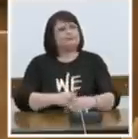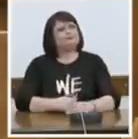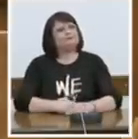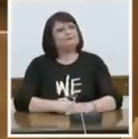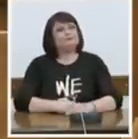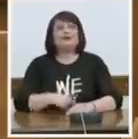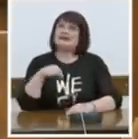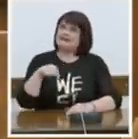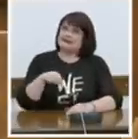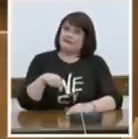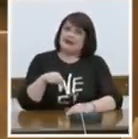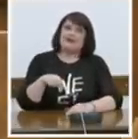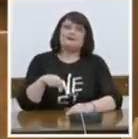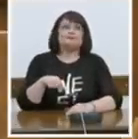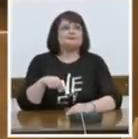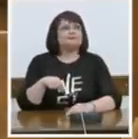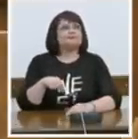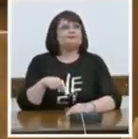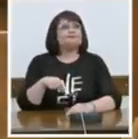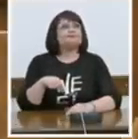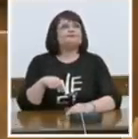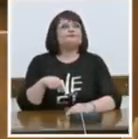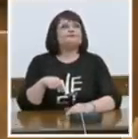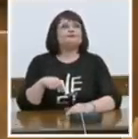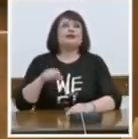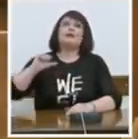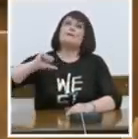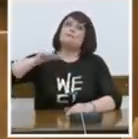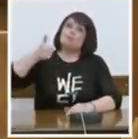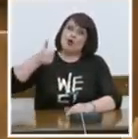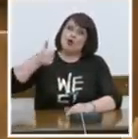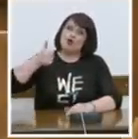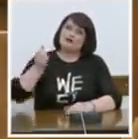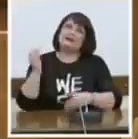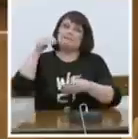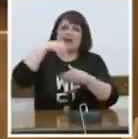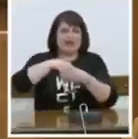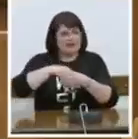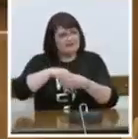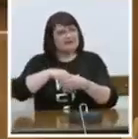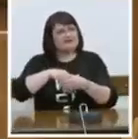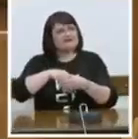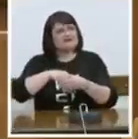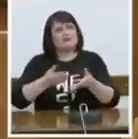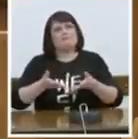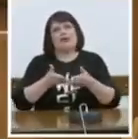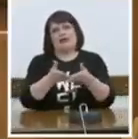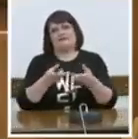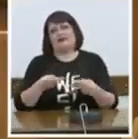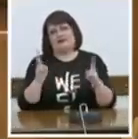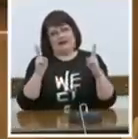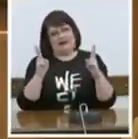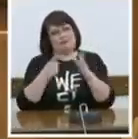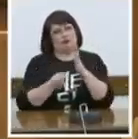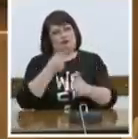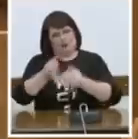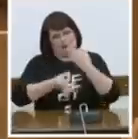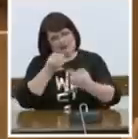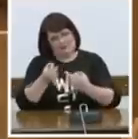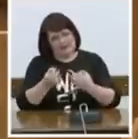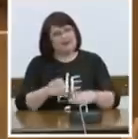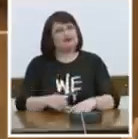Σήμερα είναι η πρώτη κοινοβουλευτική παρέμβαση της Πλεύσης Ελευθερίας. Και